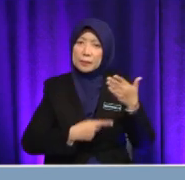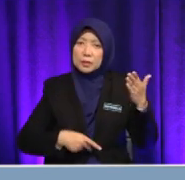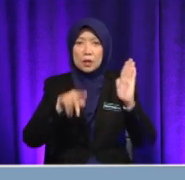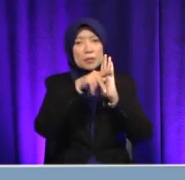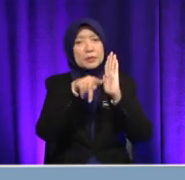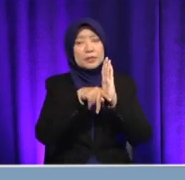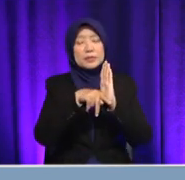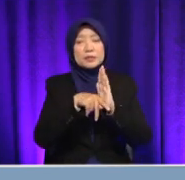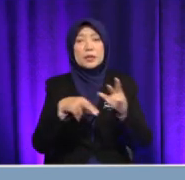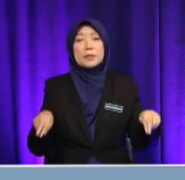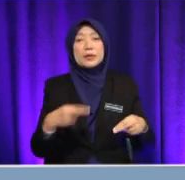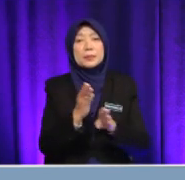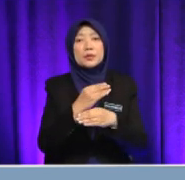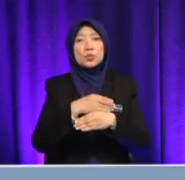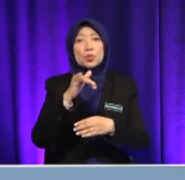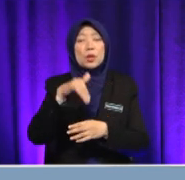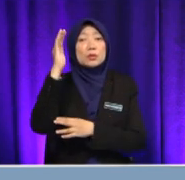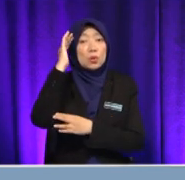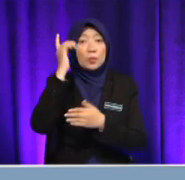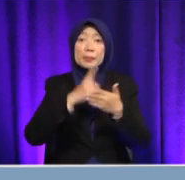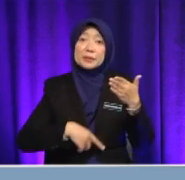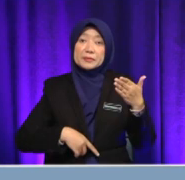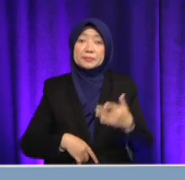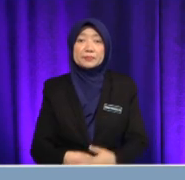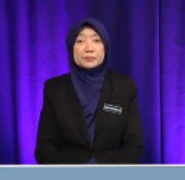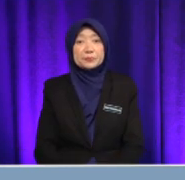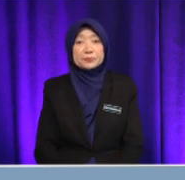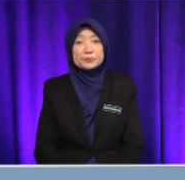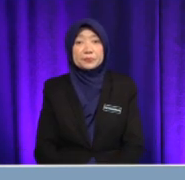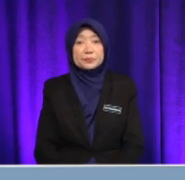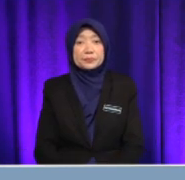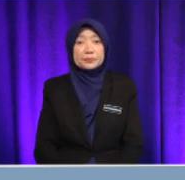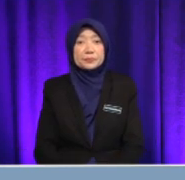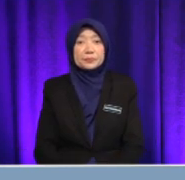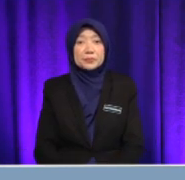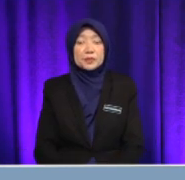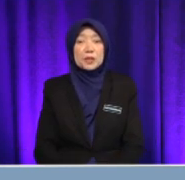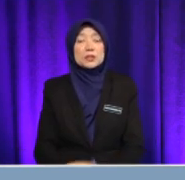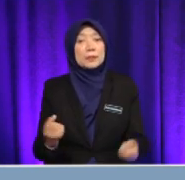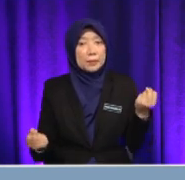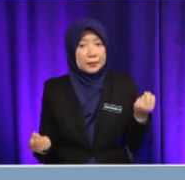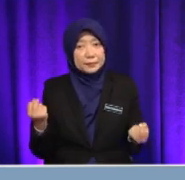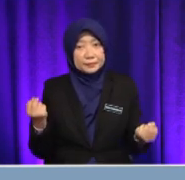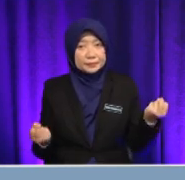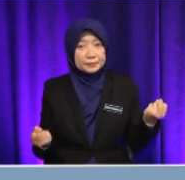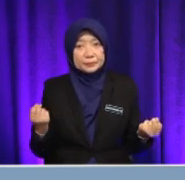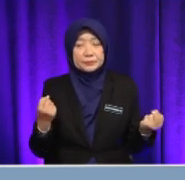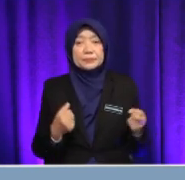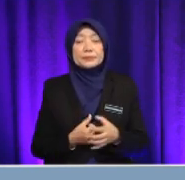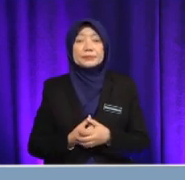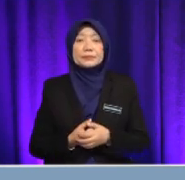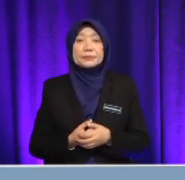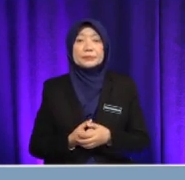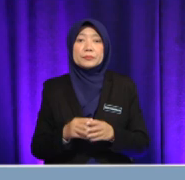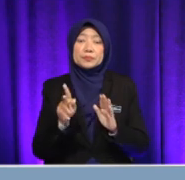Iman tahu berisik mereka bentuk keseimbangan Oke keseimbangan pengulangan